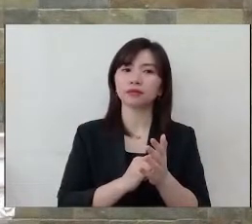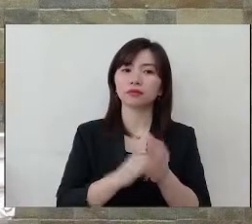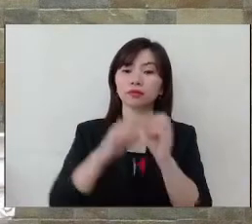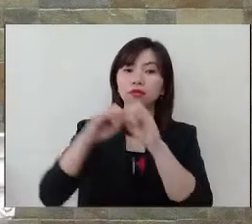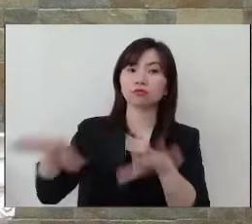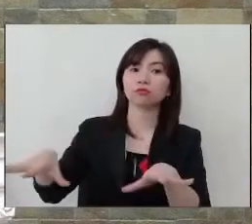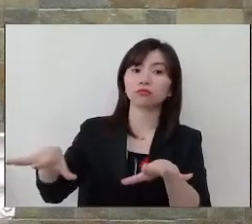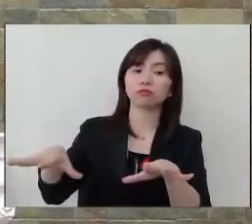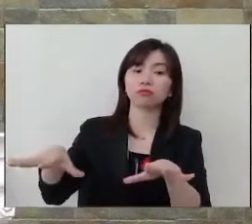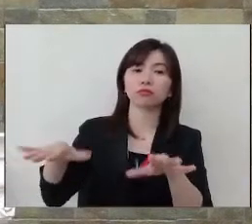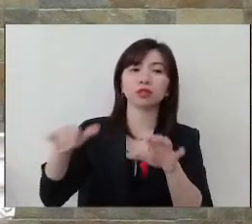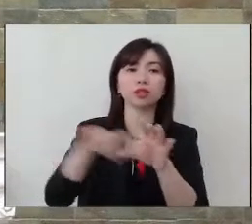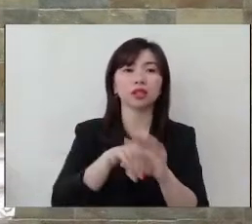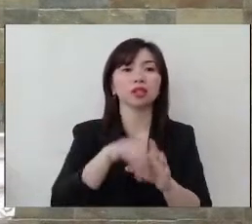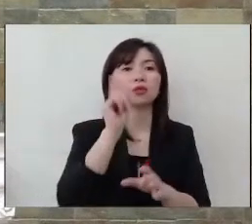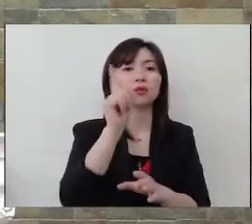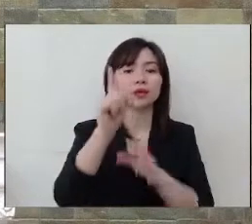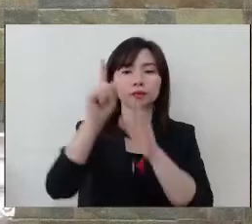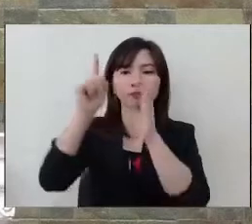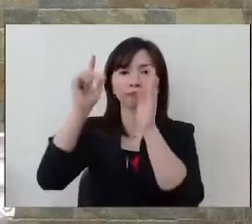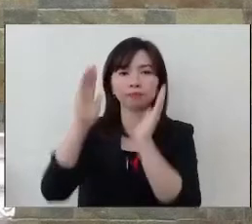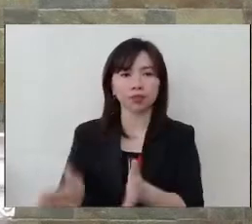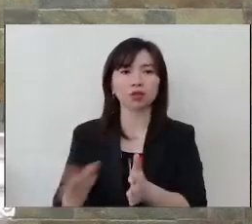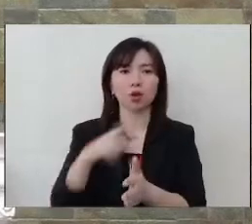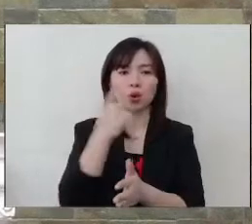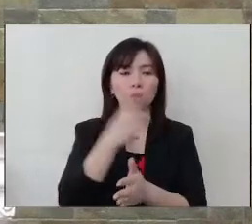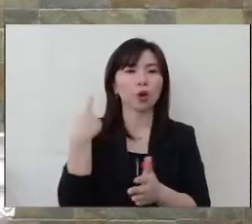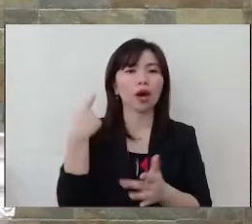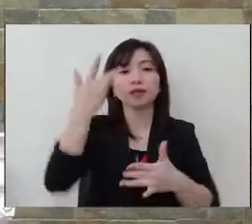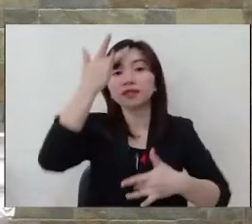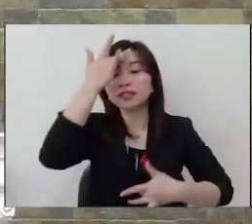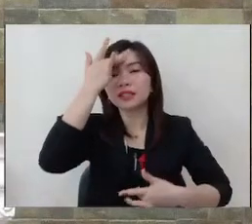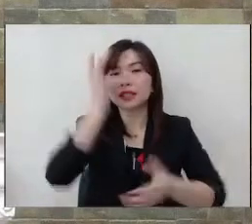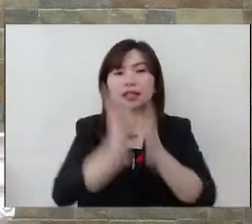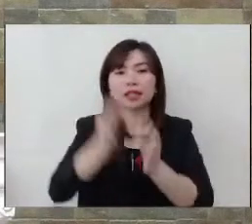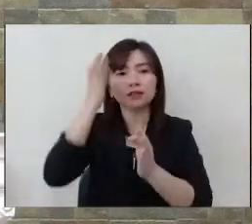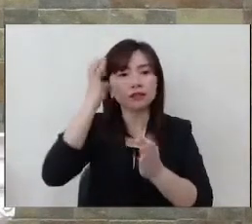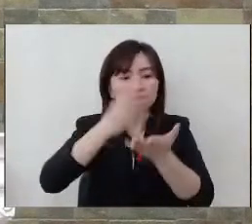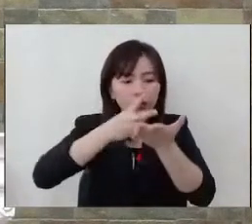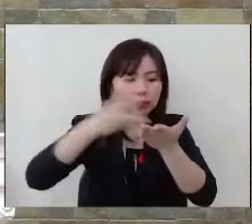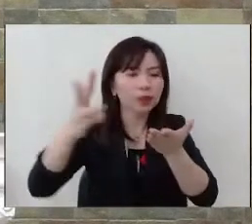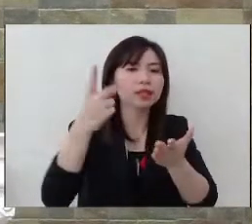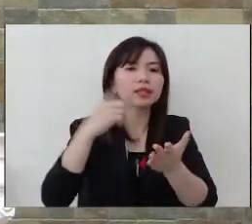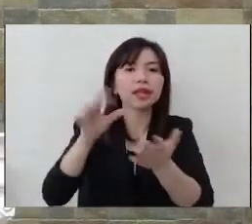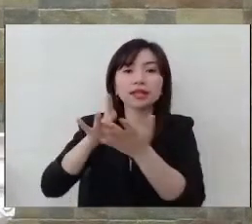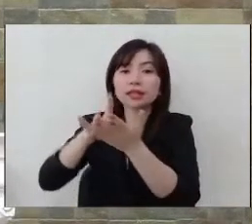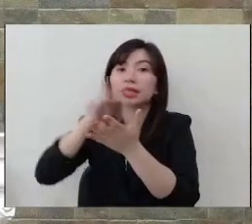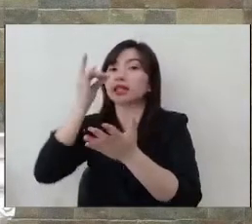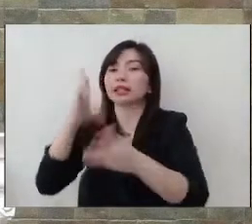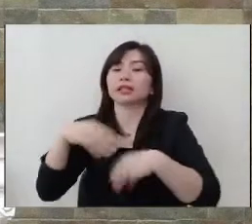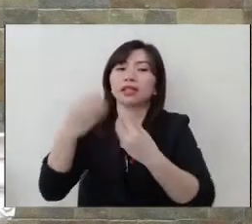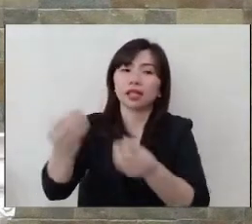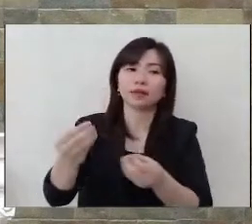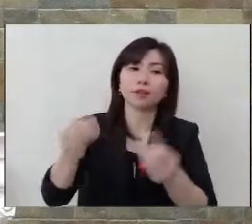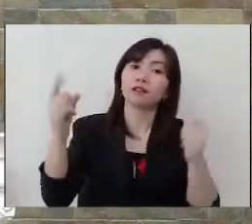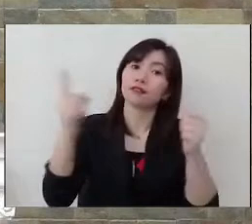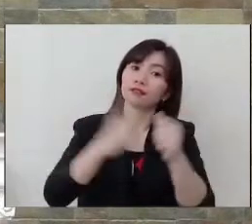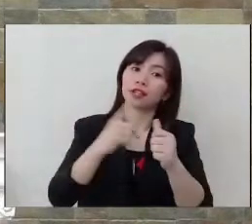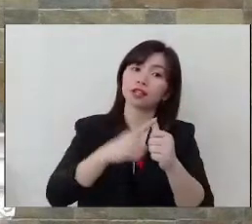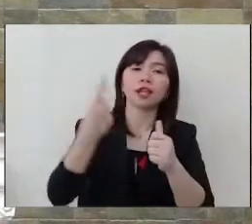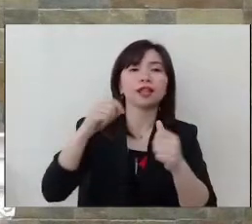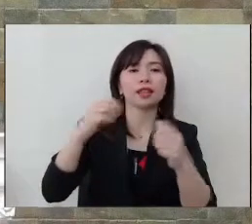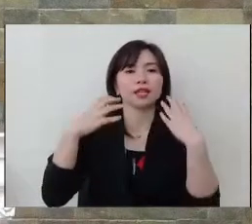isang taong may sakit kapag sinayang niya ang gamot na binigay sa kanya. Una, yung tsansa na siya ay